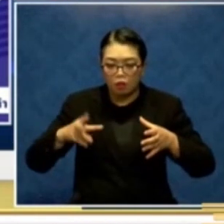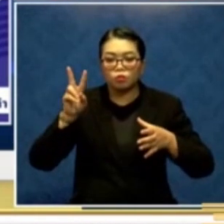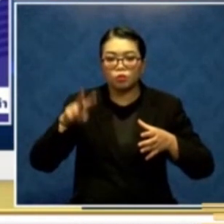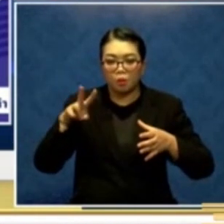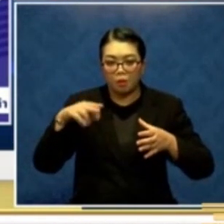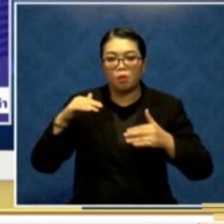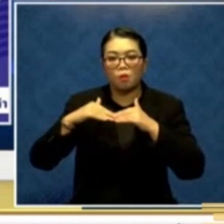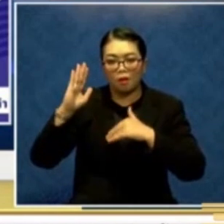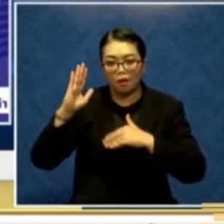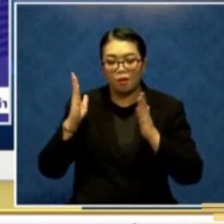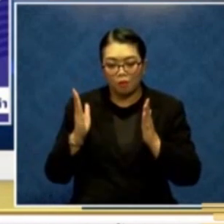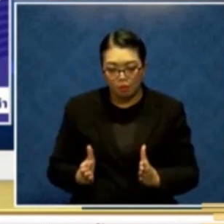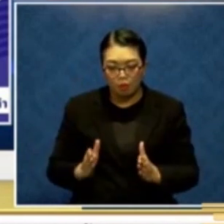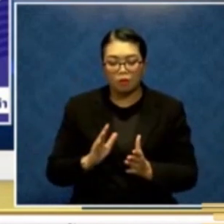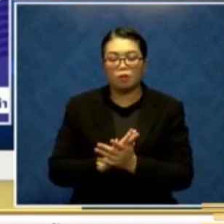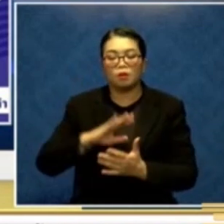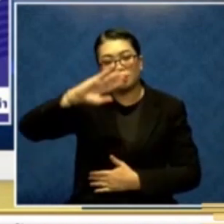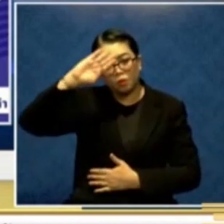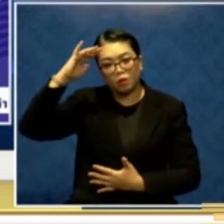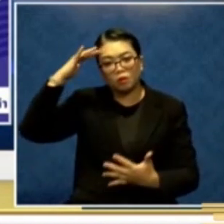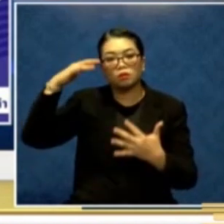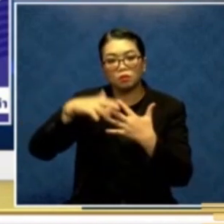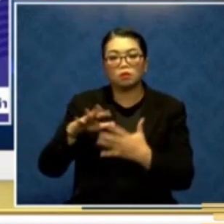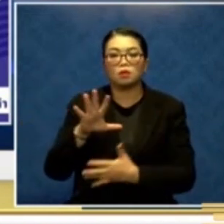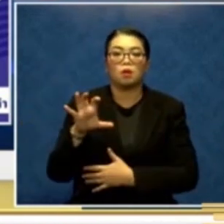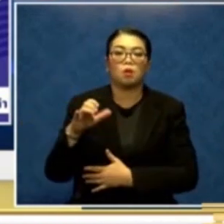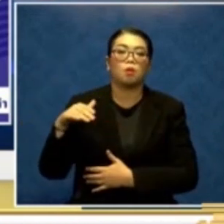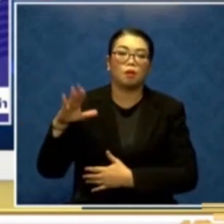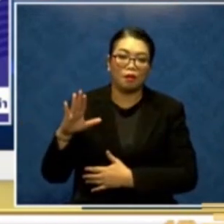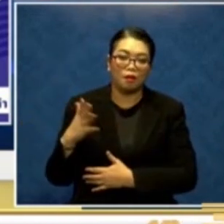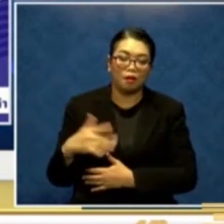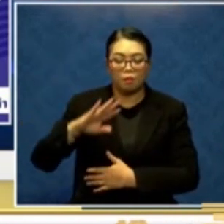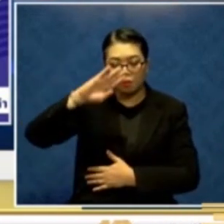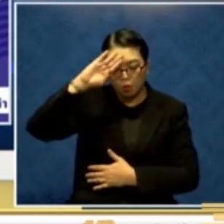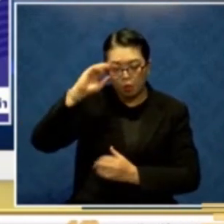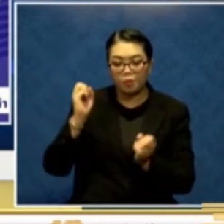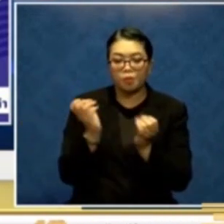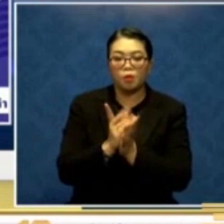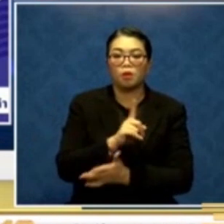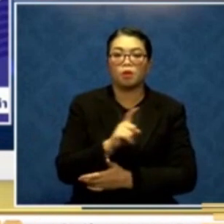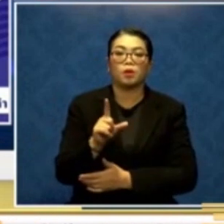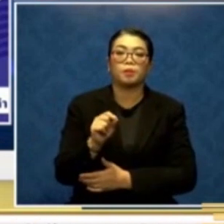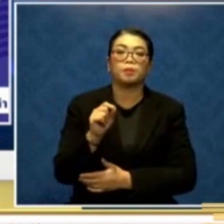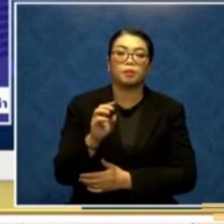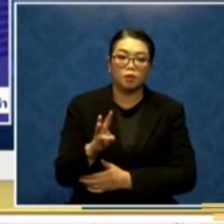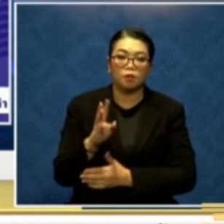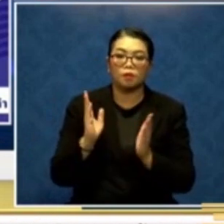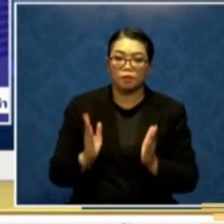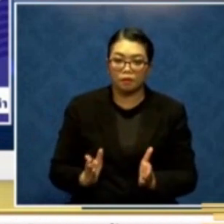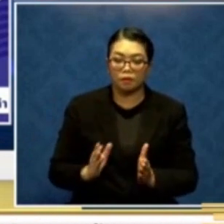2,163 ลายผู้ปญจิตเวท 583 ลายและผปัญเสียงต่ควรุนแรง 126 ลาย